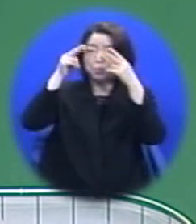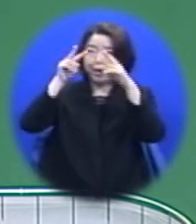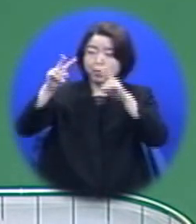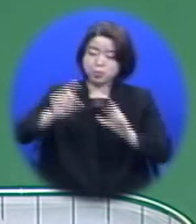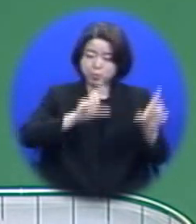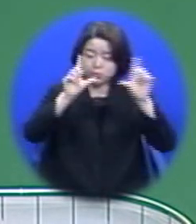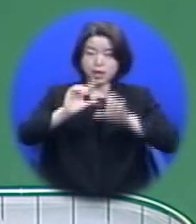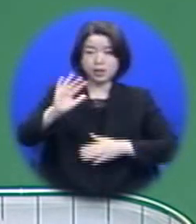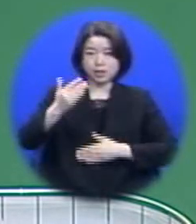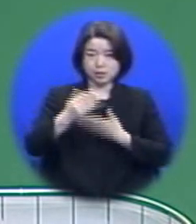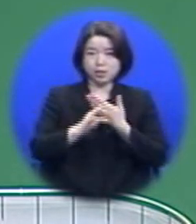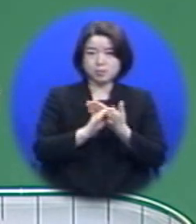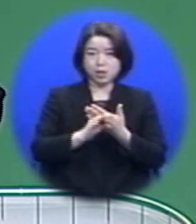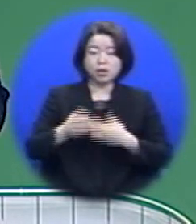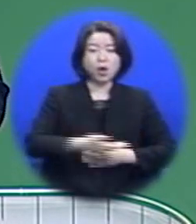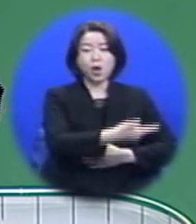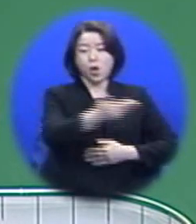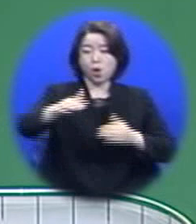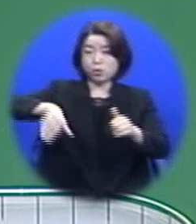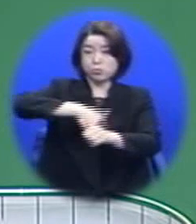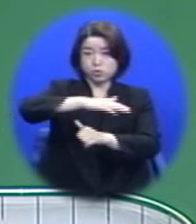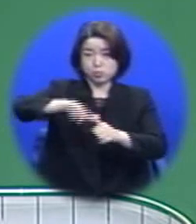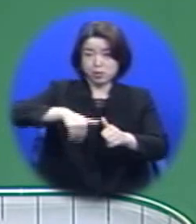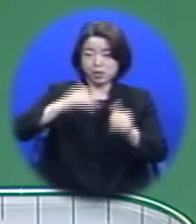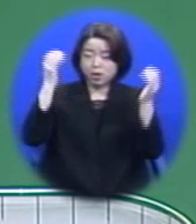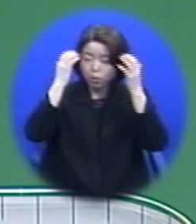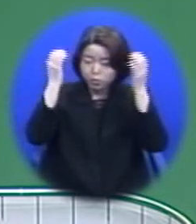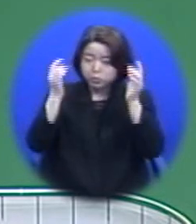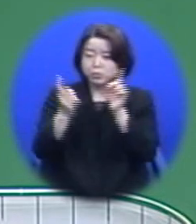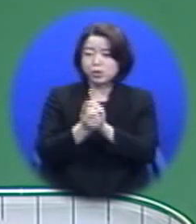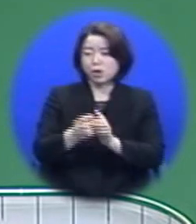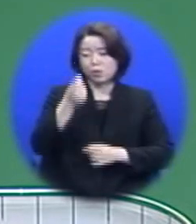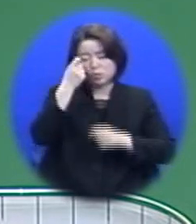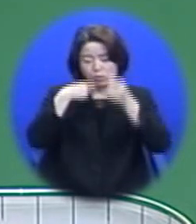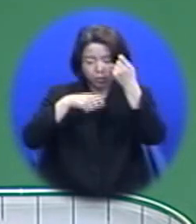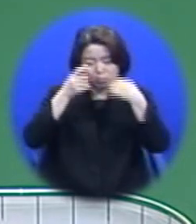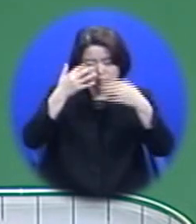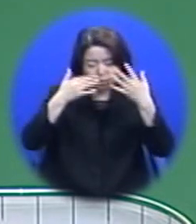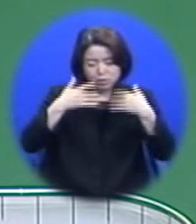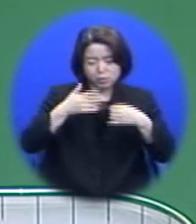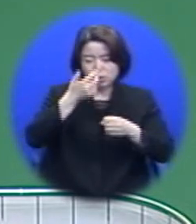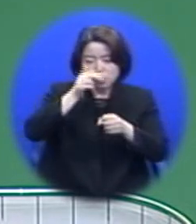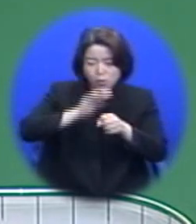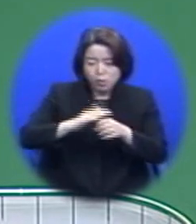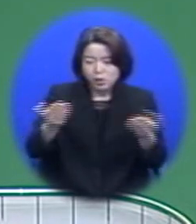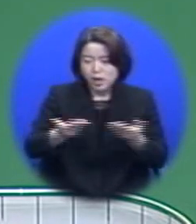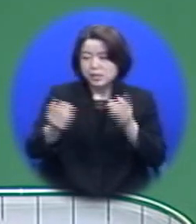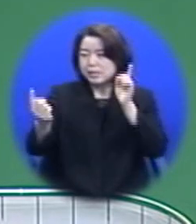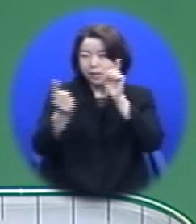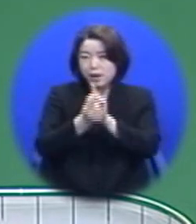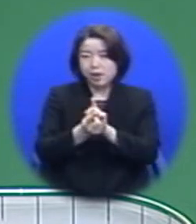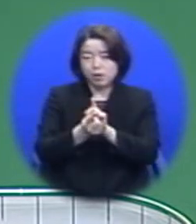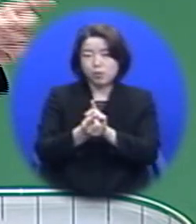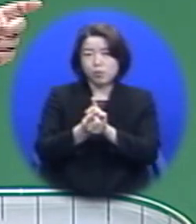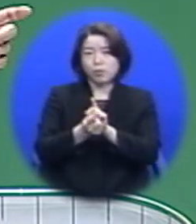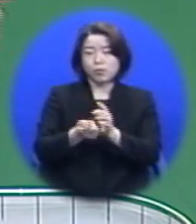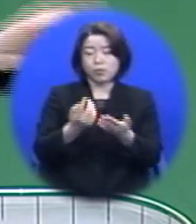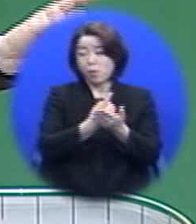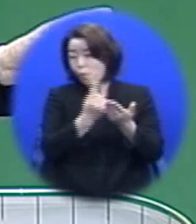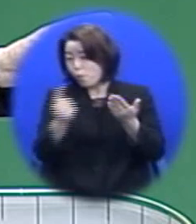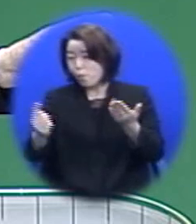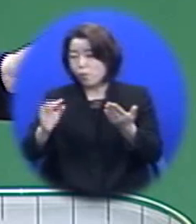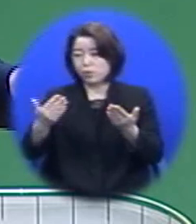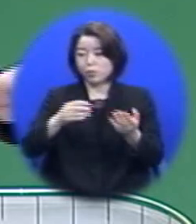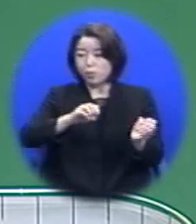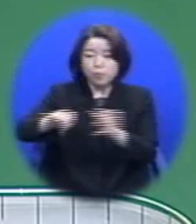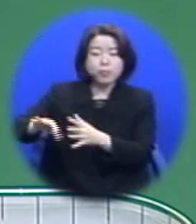되면 여러분 주변에 고통 당하고 눈물 흘리고 억울한 일을 당하고 소외되고